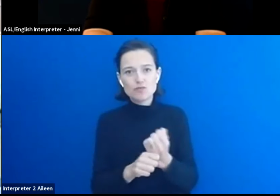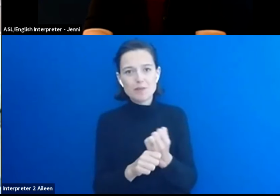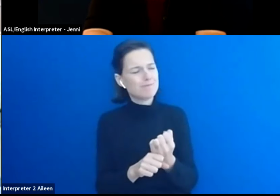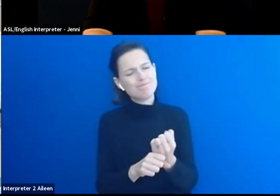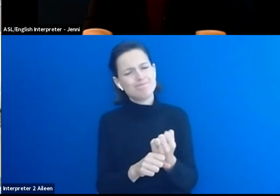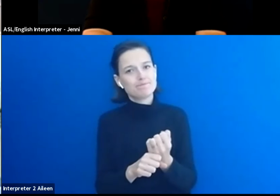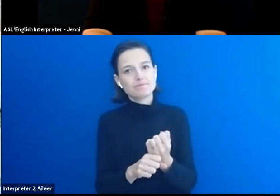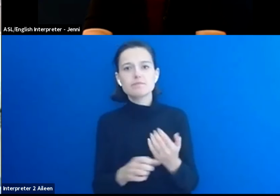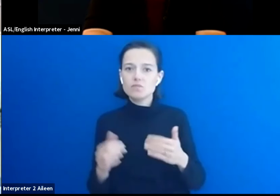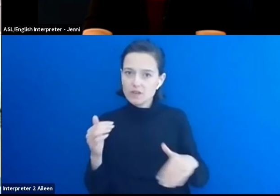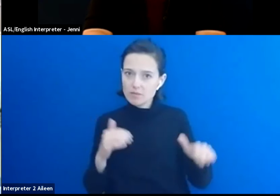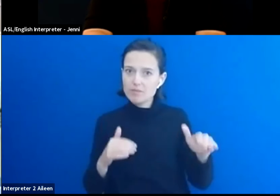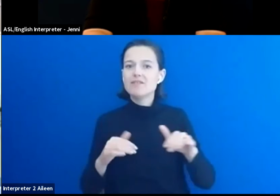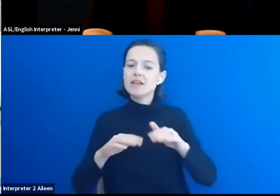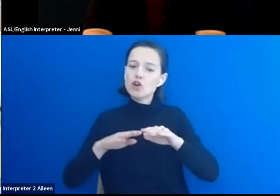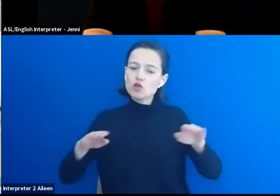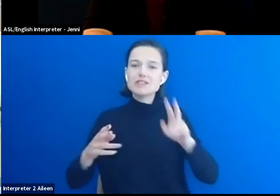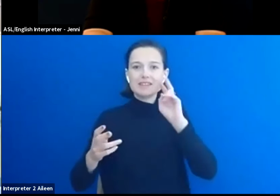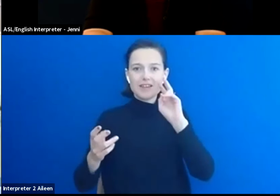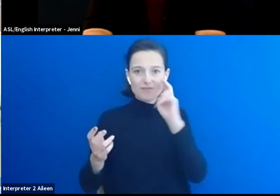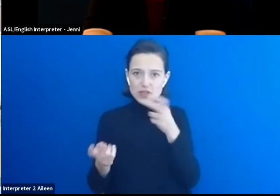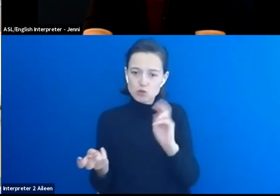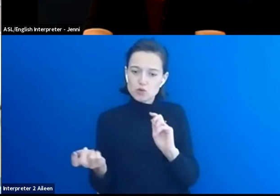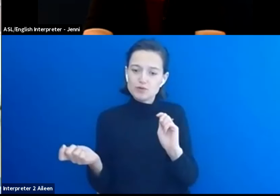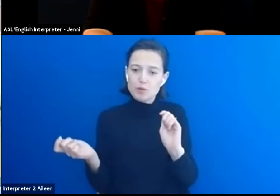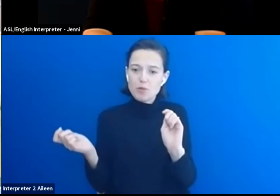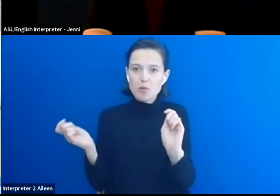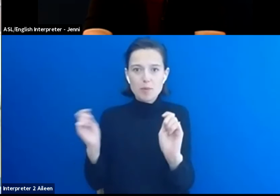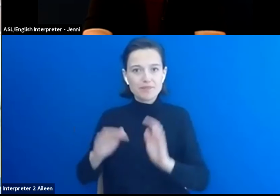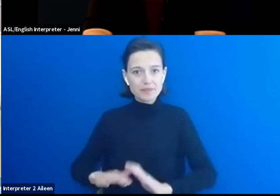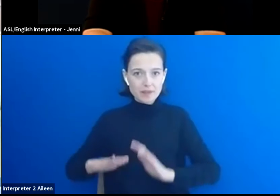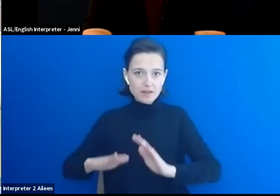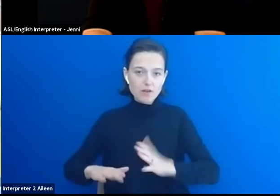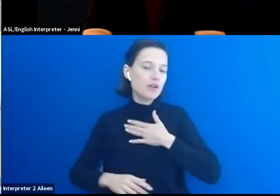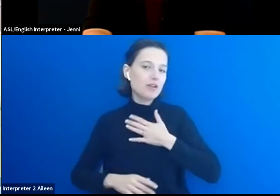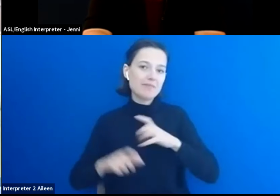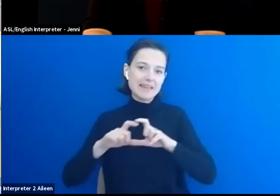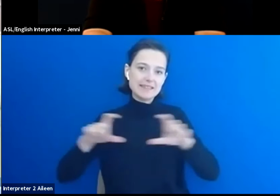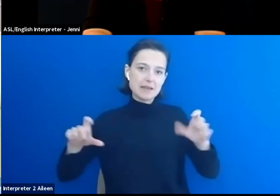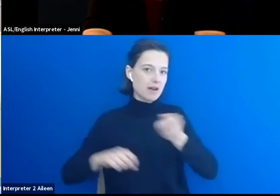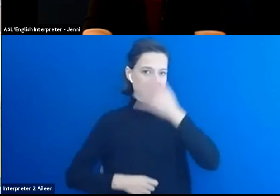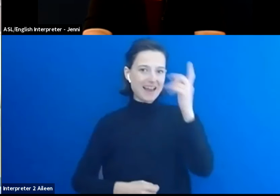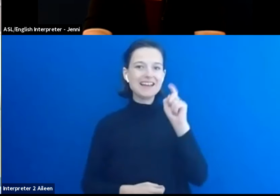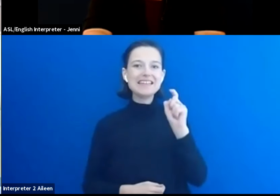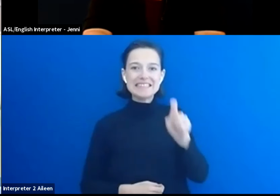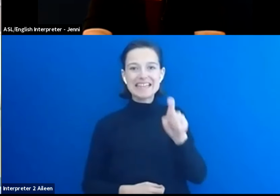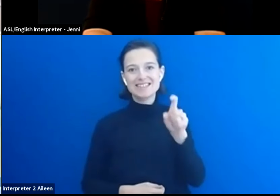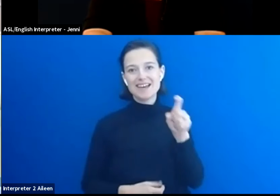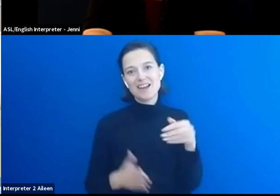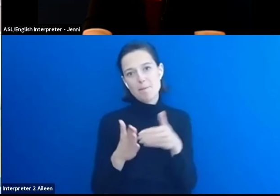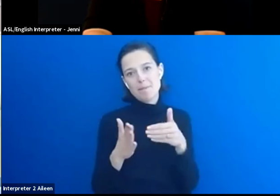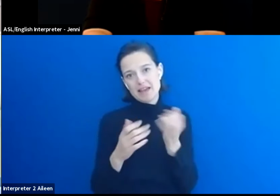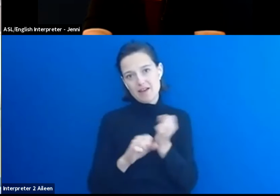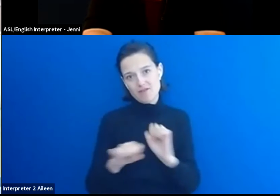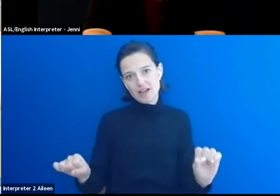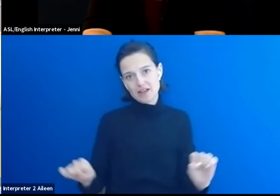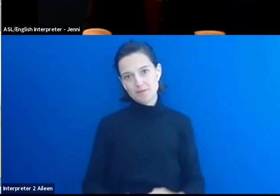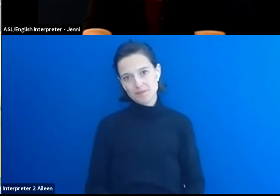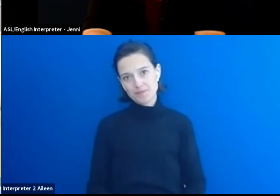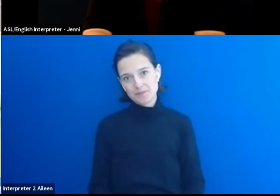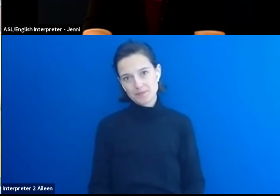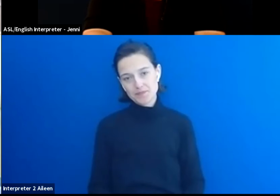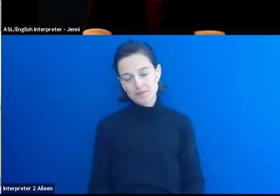grundsätzlich barrierefreier werden. In meinem Fokus natürlich ganz stark das Thema digitale Barrierefreiheit. Mhm. Und im Vorgespräch